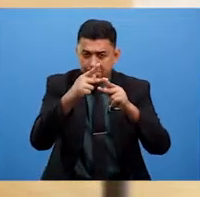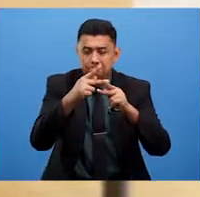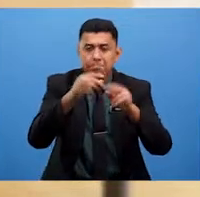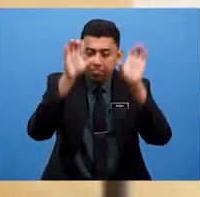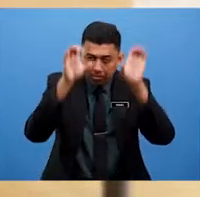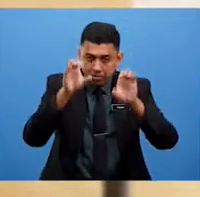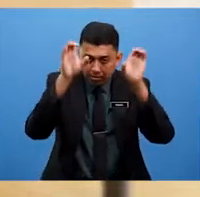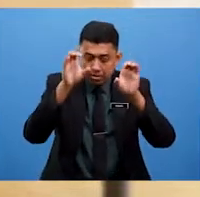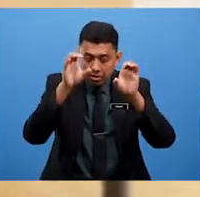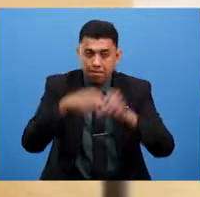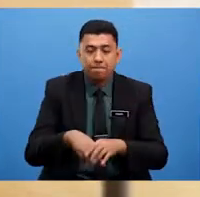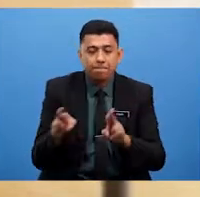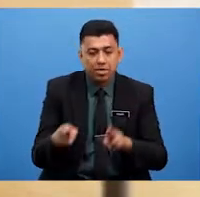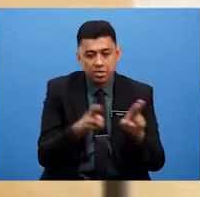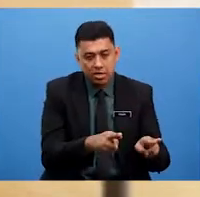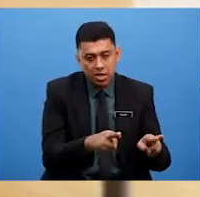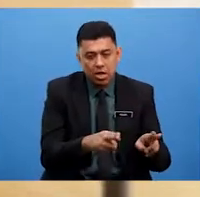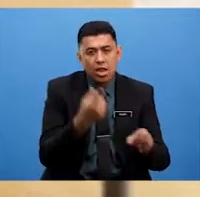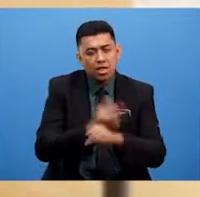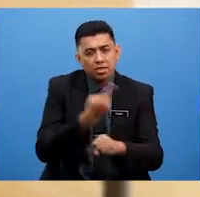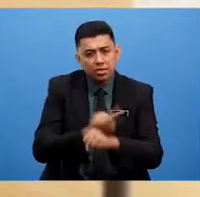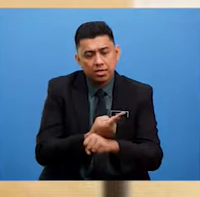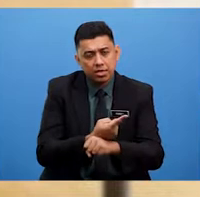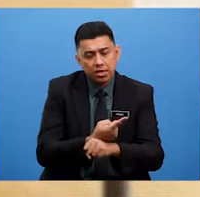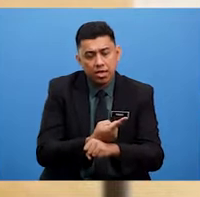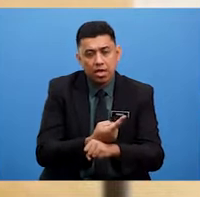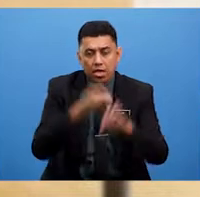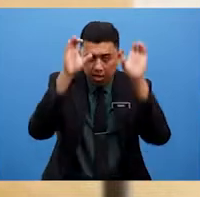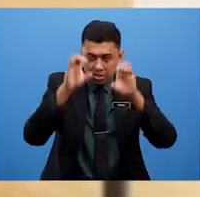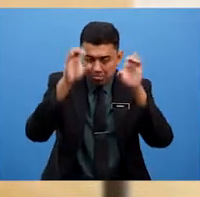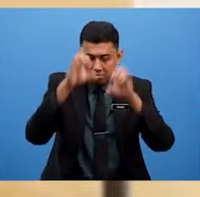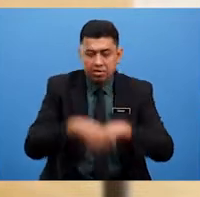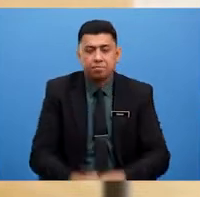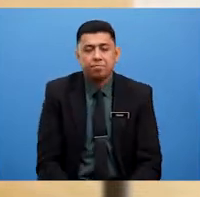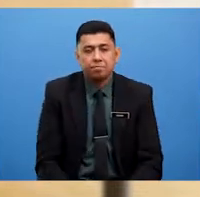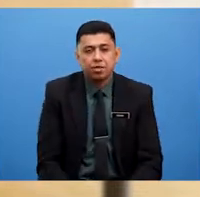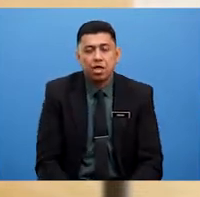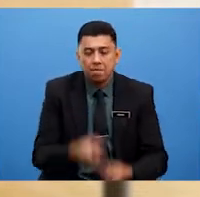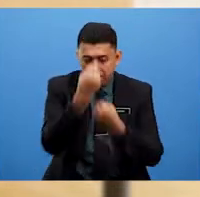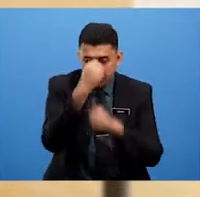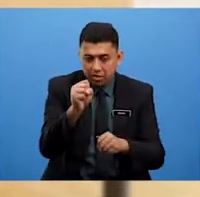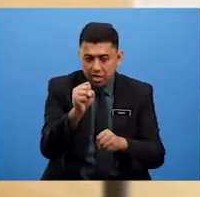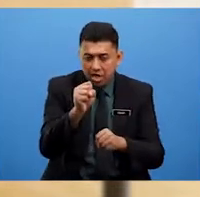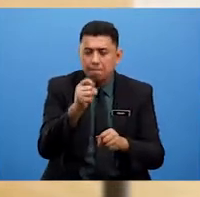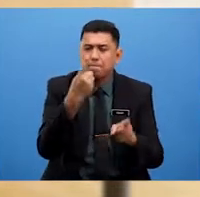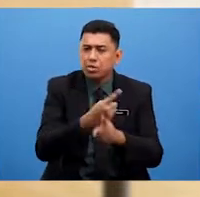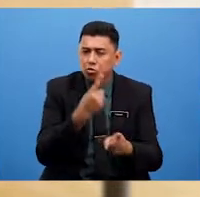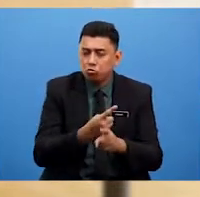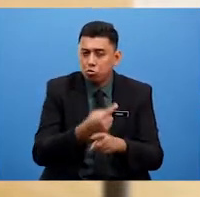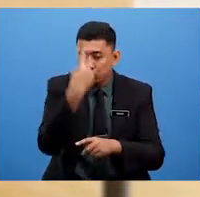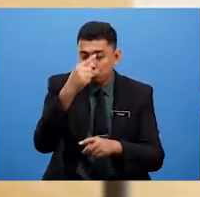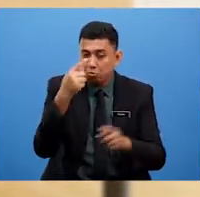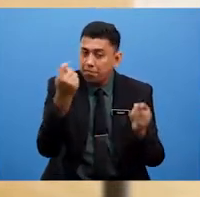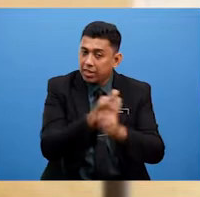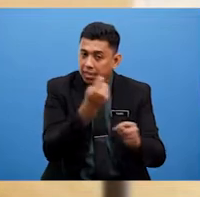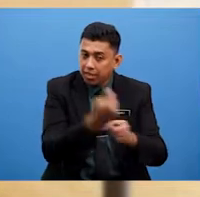Perancangan latihan yang sistematik dapat membantu atlet atau pemain membuat persediaan rapi untuk menghadapi pertandingan